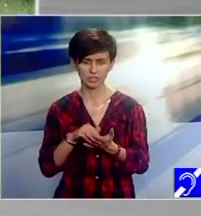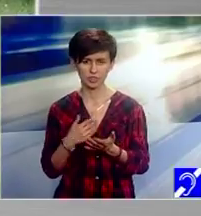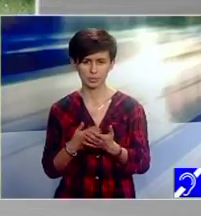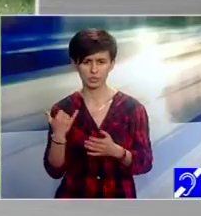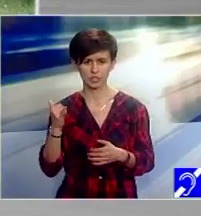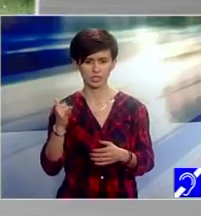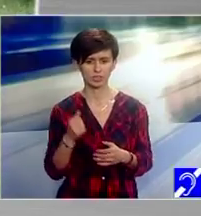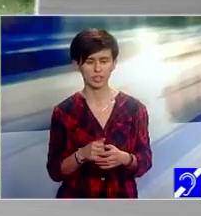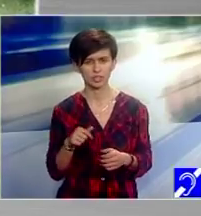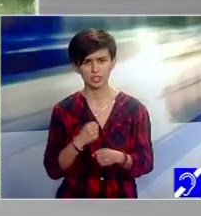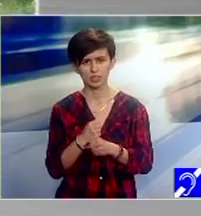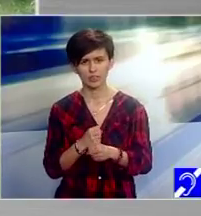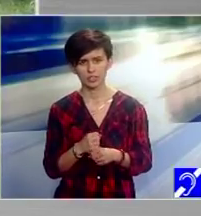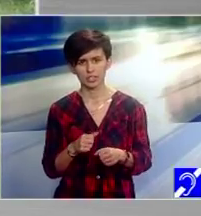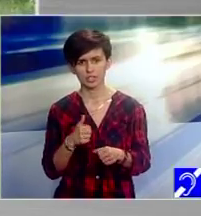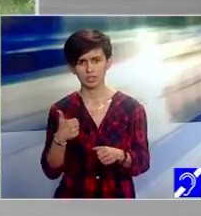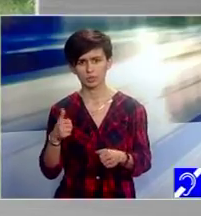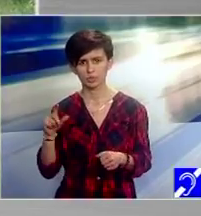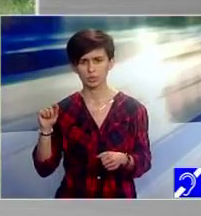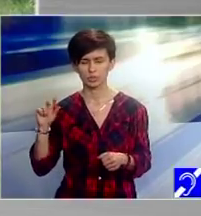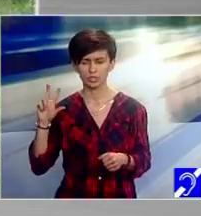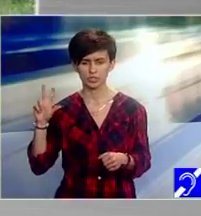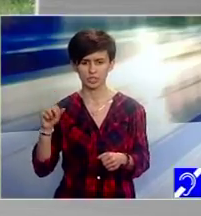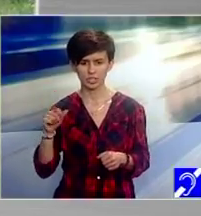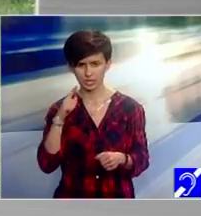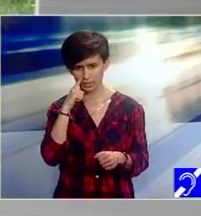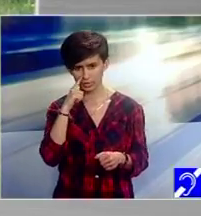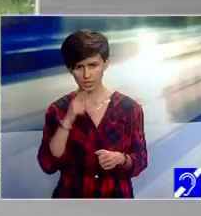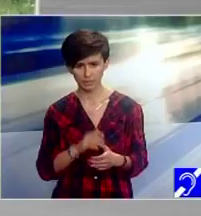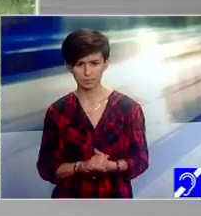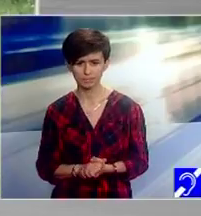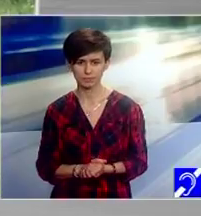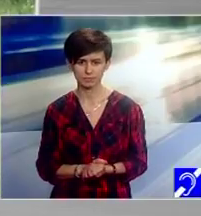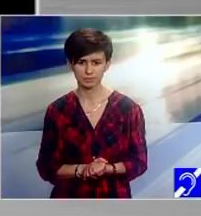Expediția se va desfășura în perioada 1-23 iunie.